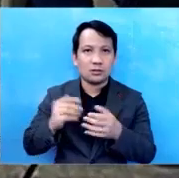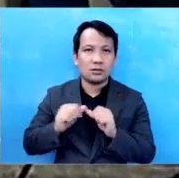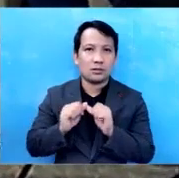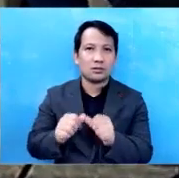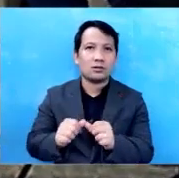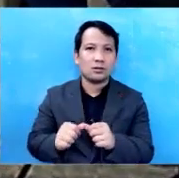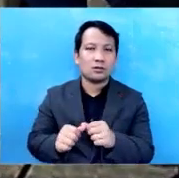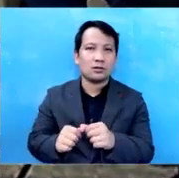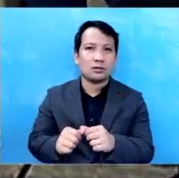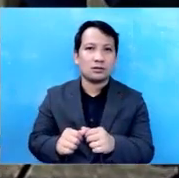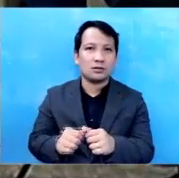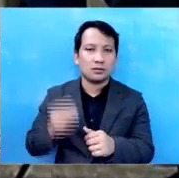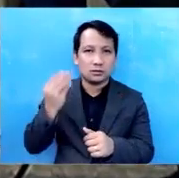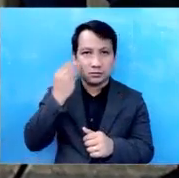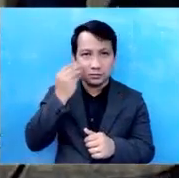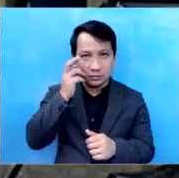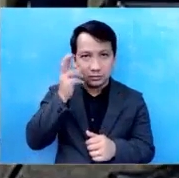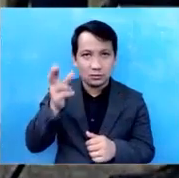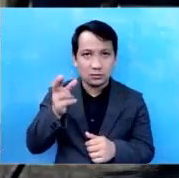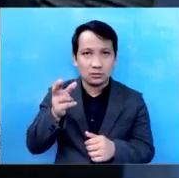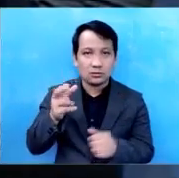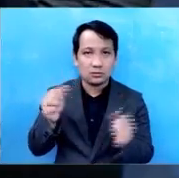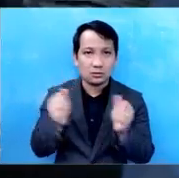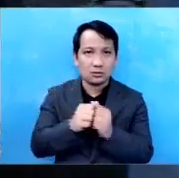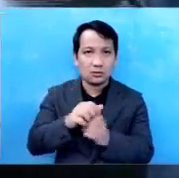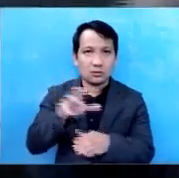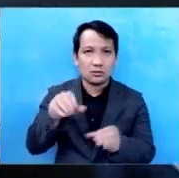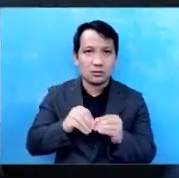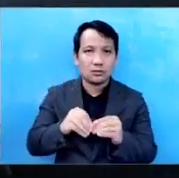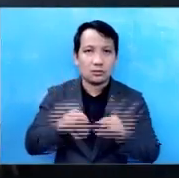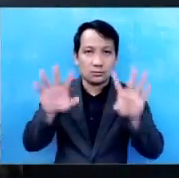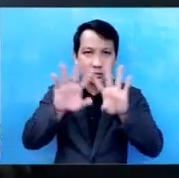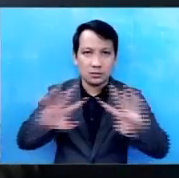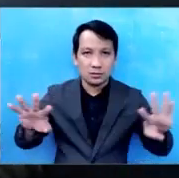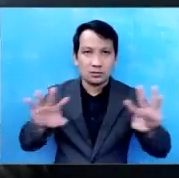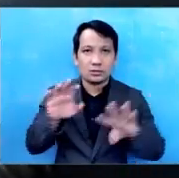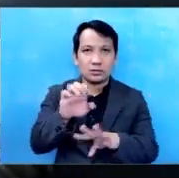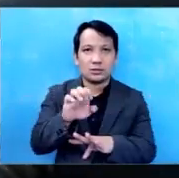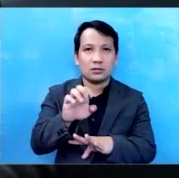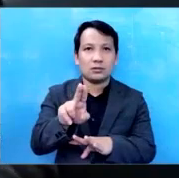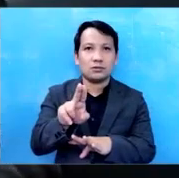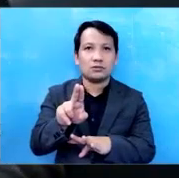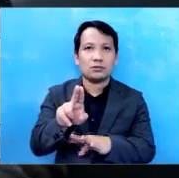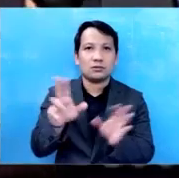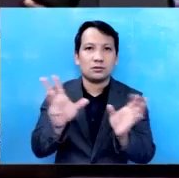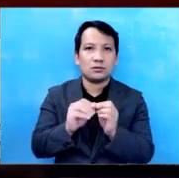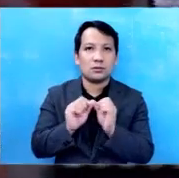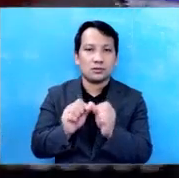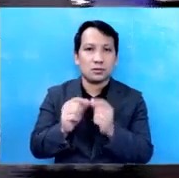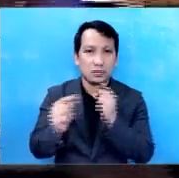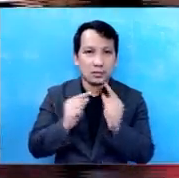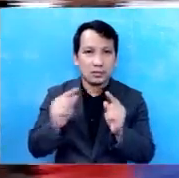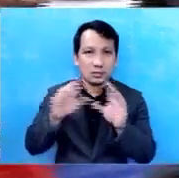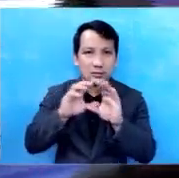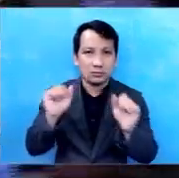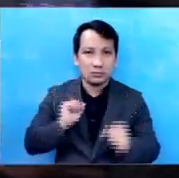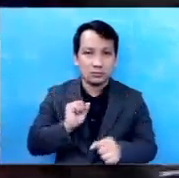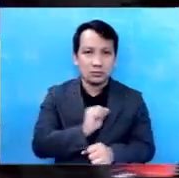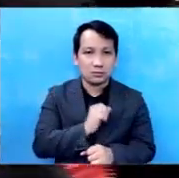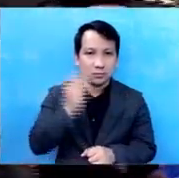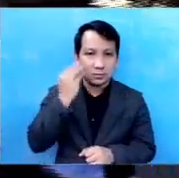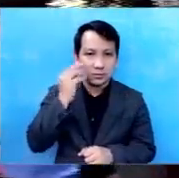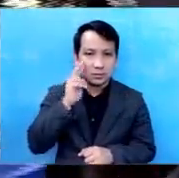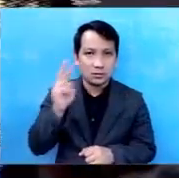ni House Speaker Martin Romualdez na kasama sa ASEAN-EU Summit Delegation sa Belgium, nakausap na raw niya si Senator Mark Villar